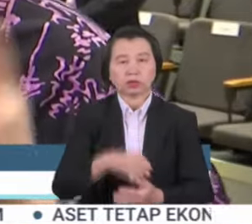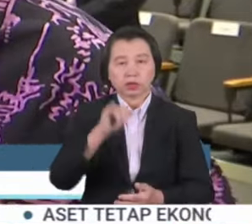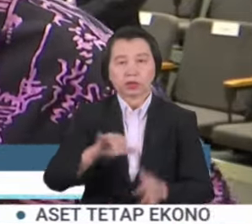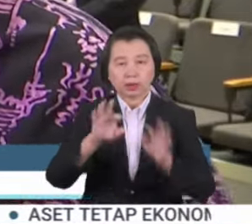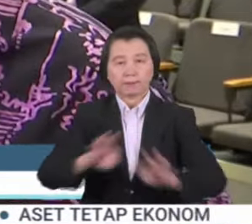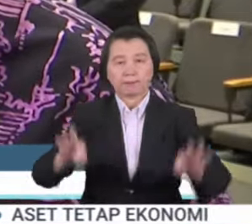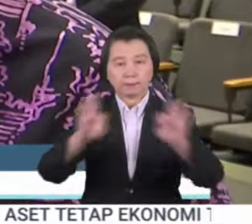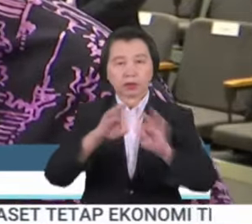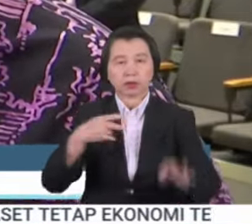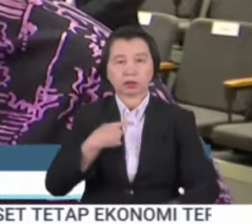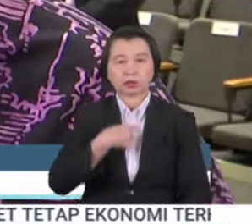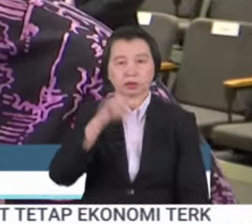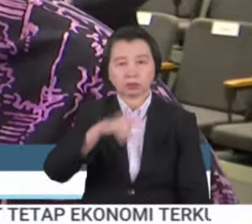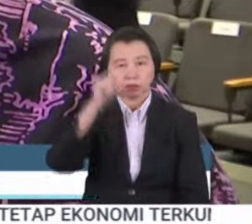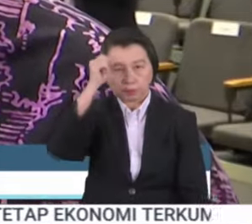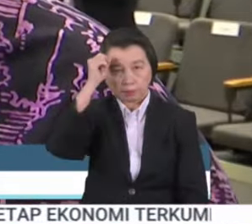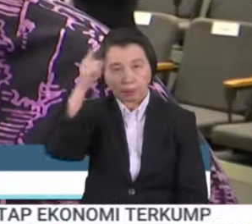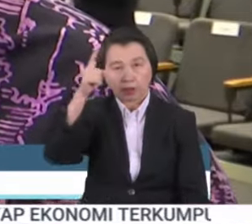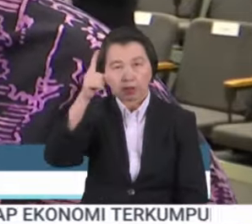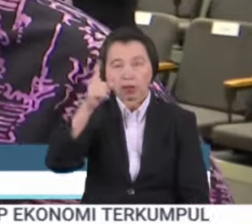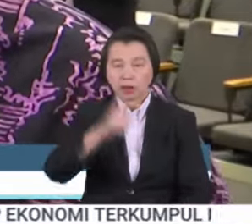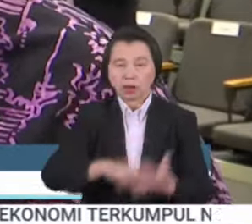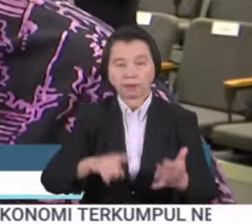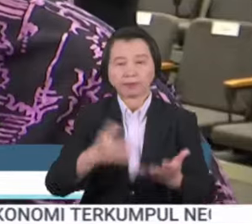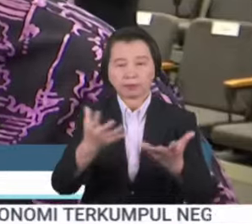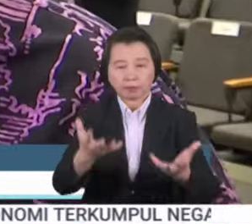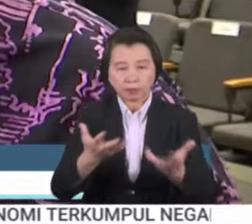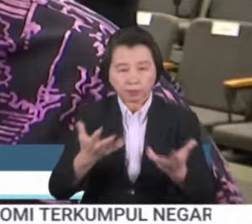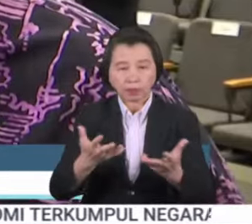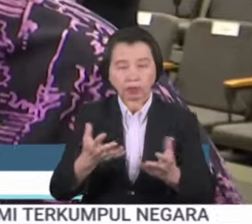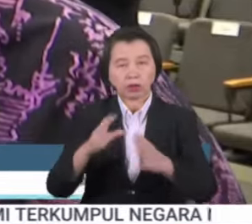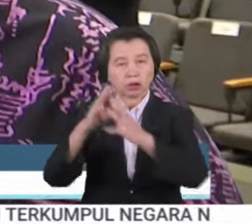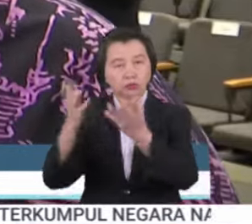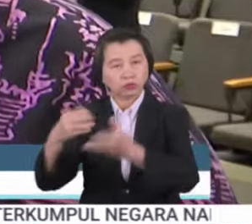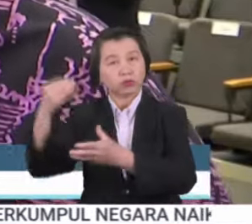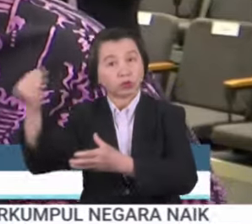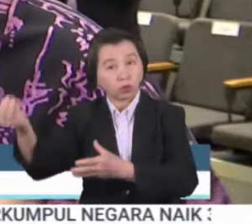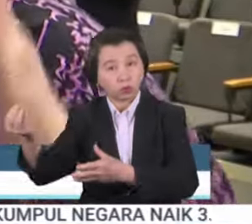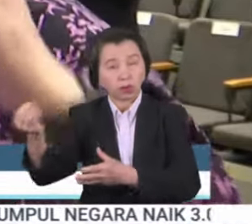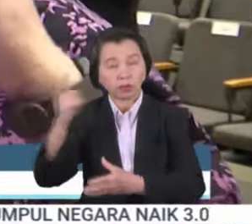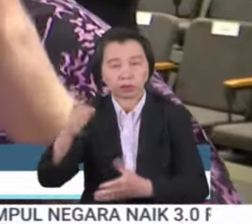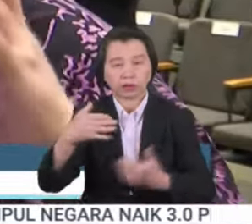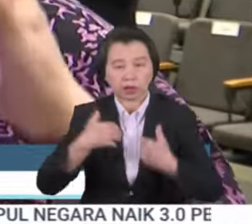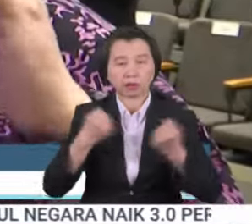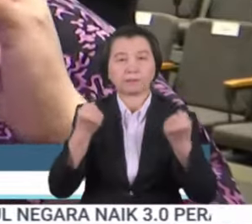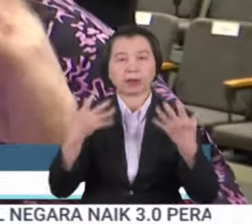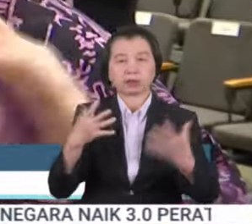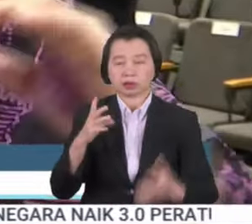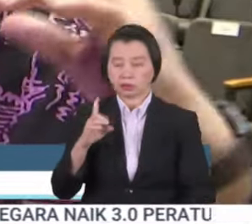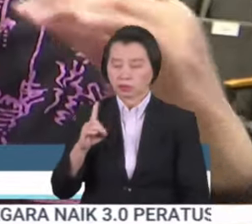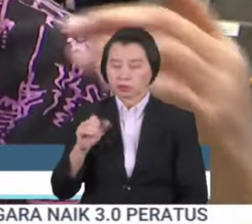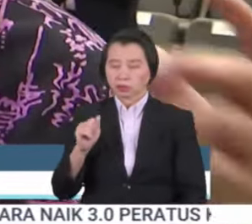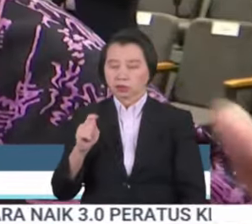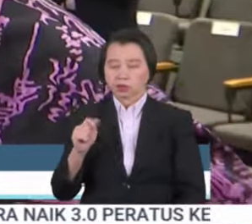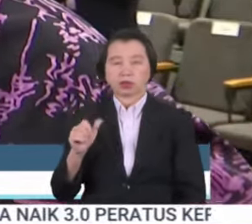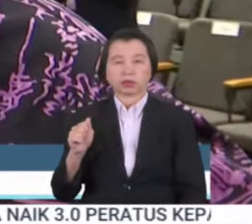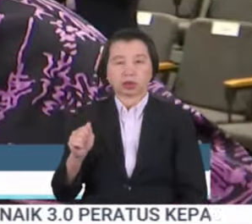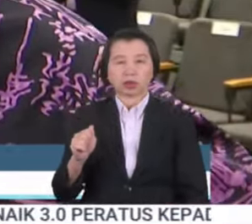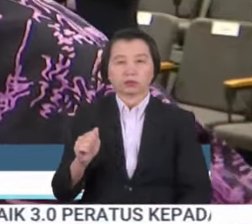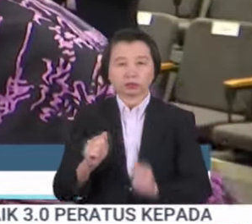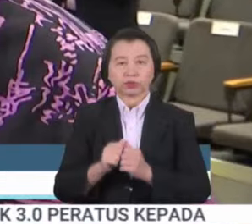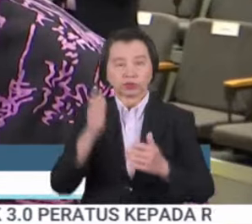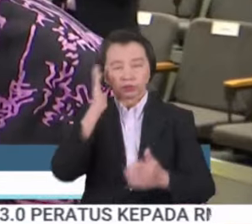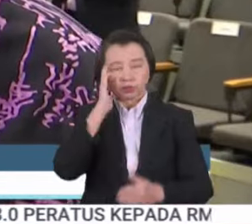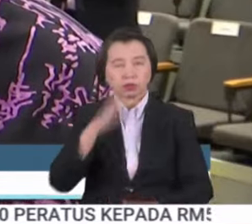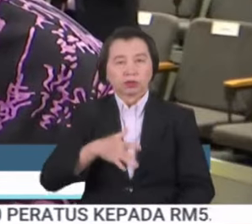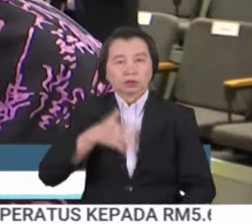ialah kita kena memahami apakah yang dimahukan oleh dunia di luar. Kita kena ada banyak data. Jadi dengan tahu perasaan